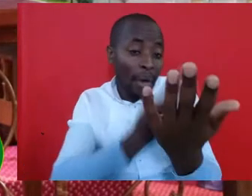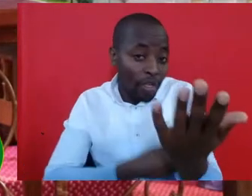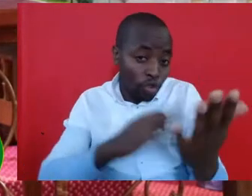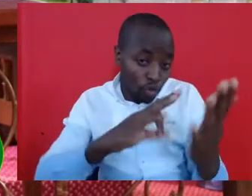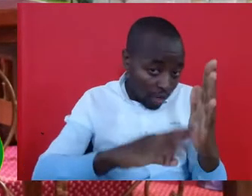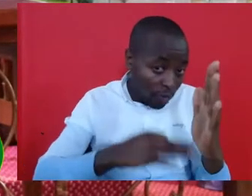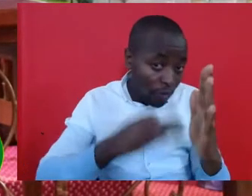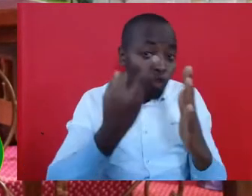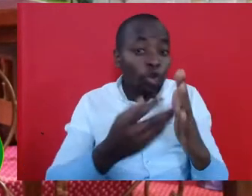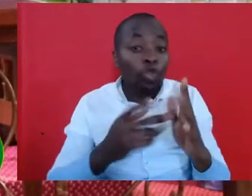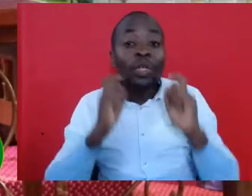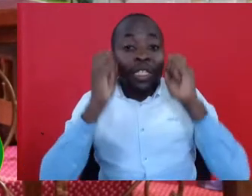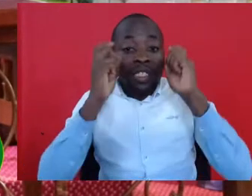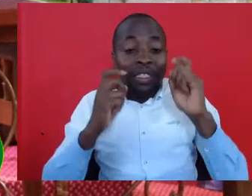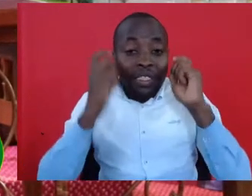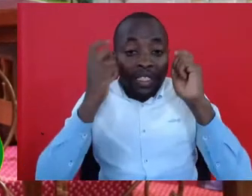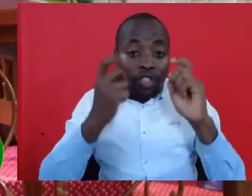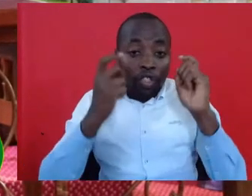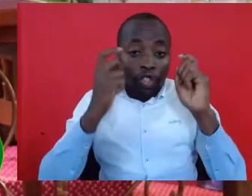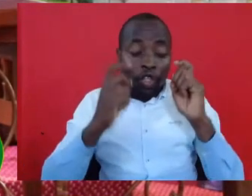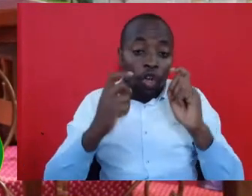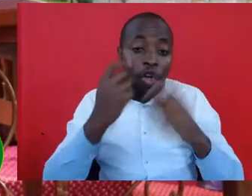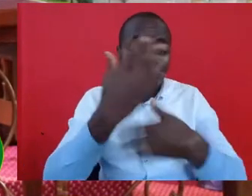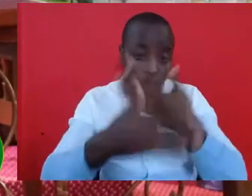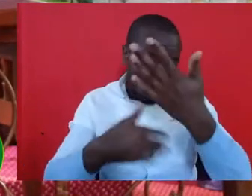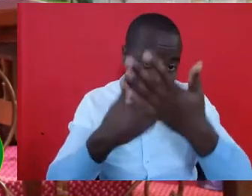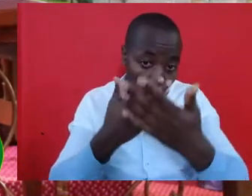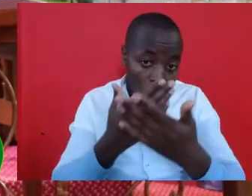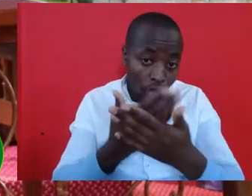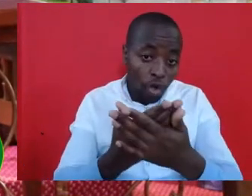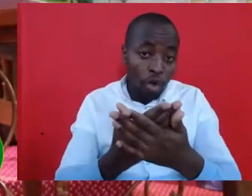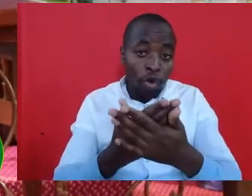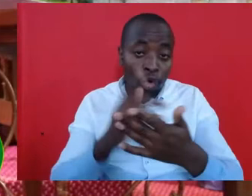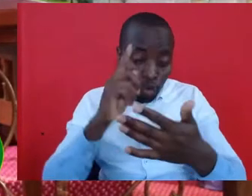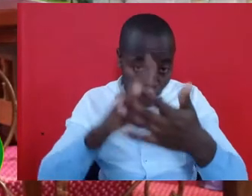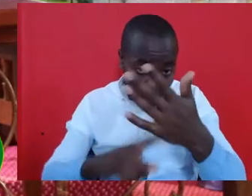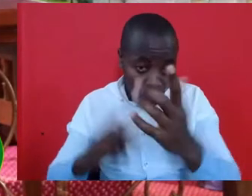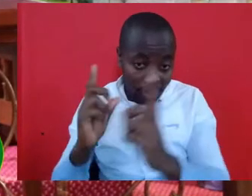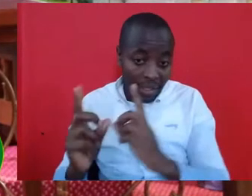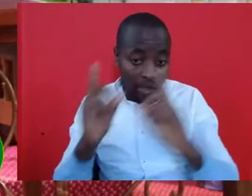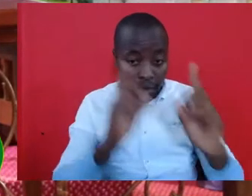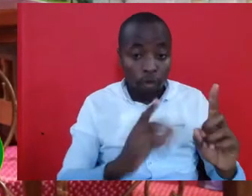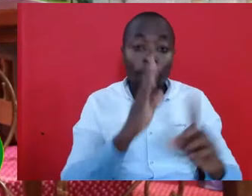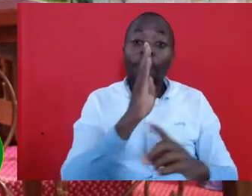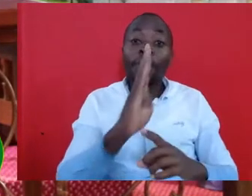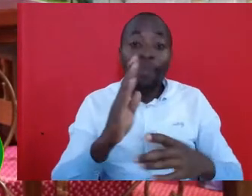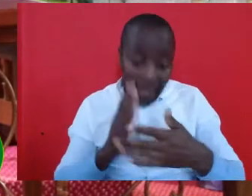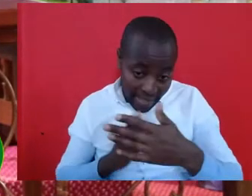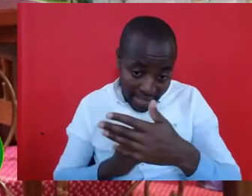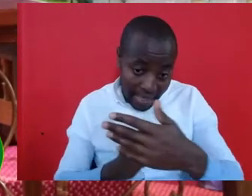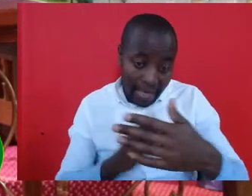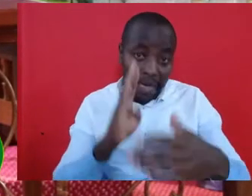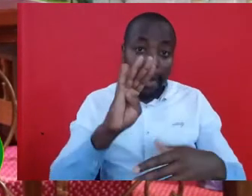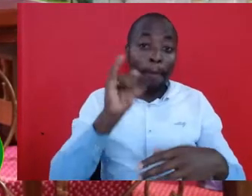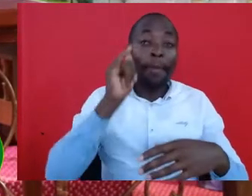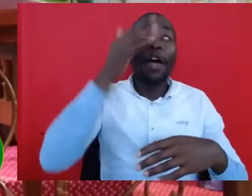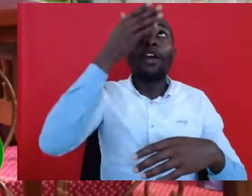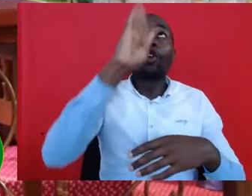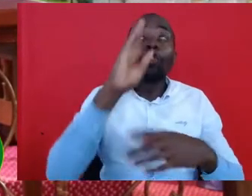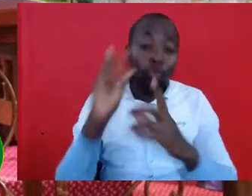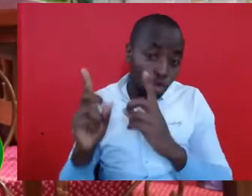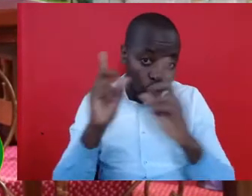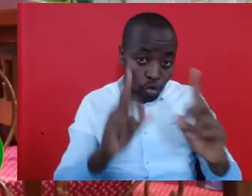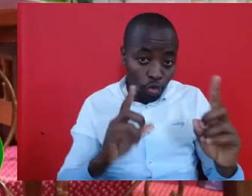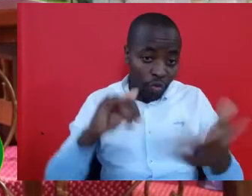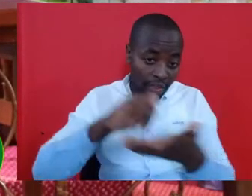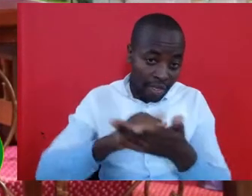dhambi wala usingie katika hatari yoyote, lakini matendo yako yote yaongozwe na wewe, atende siku yote yaliyo